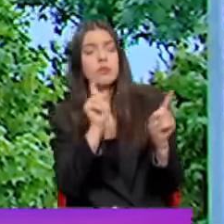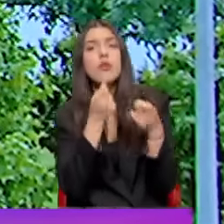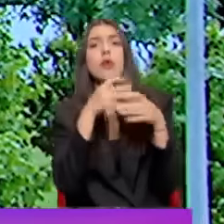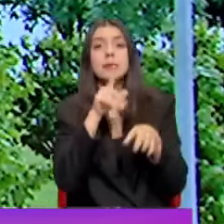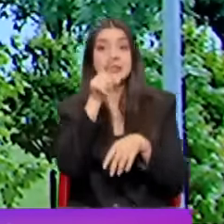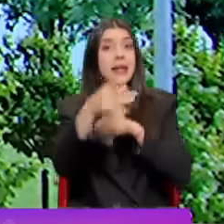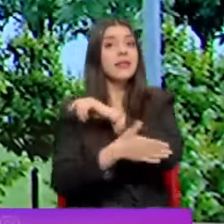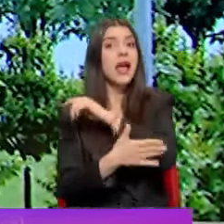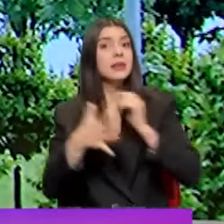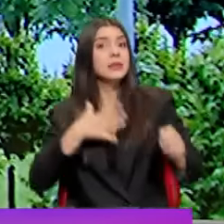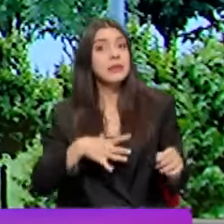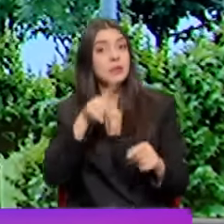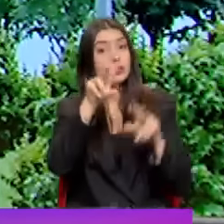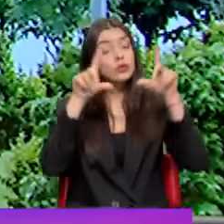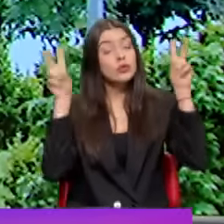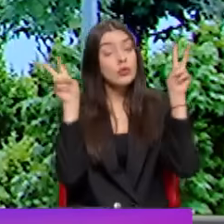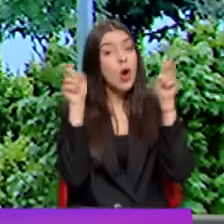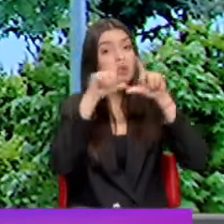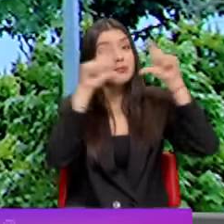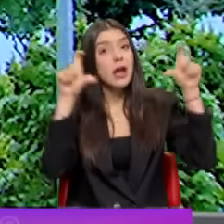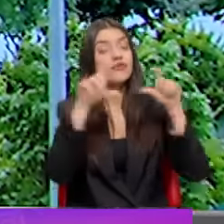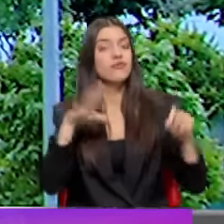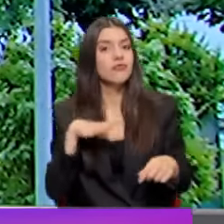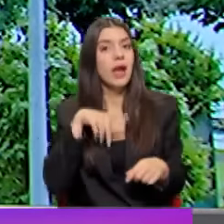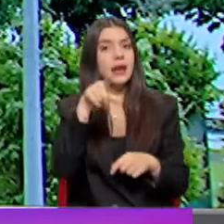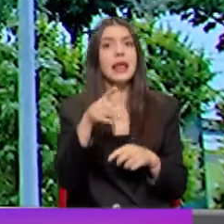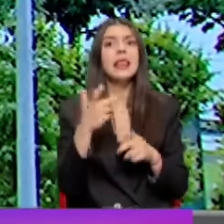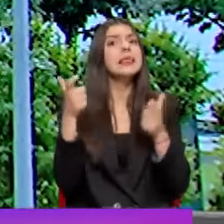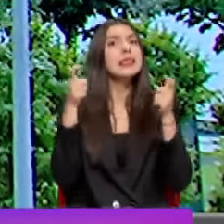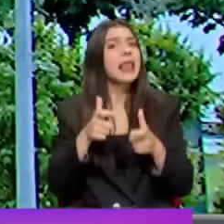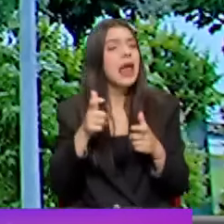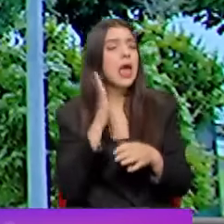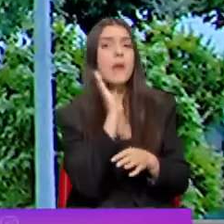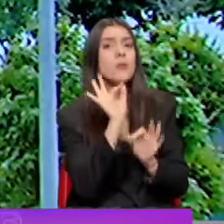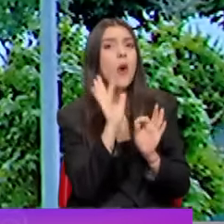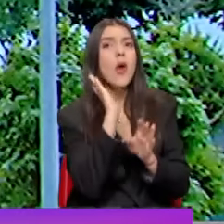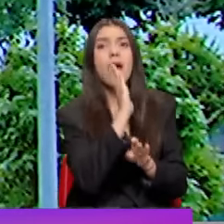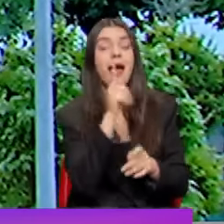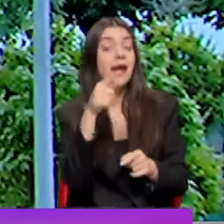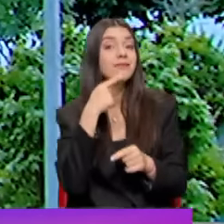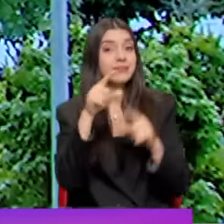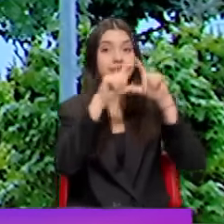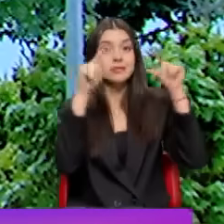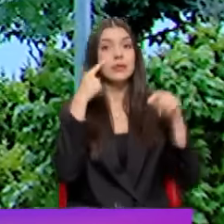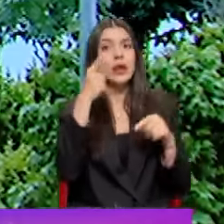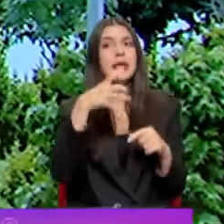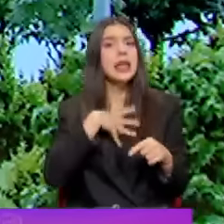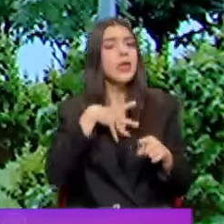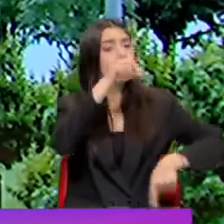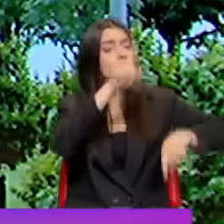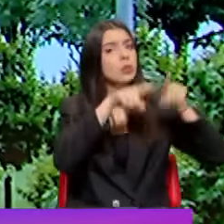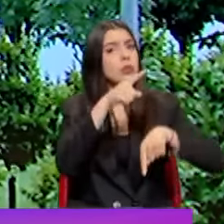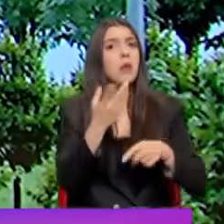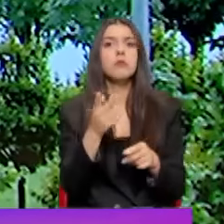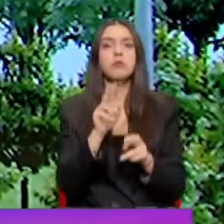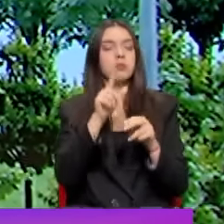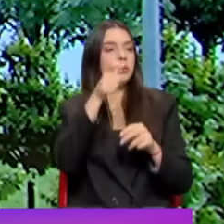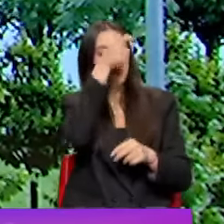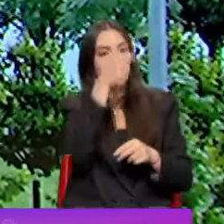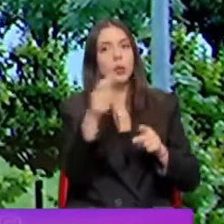istediğimiz konu başlıkları Nereye Böyle başlığının altında Siz de günün gündemi ile ilgili ya da kendi gündeminizde ilgili ya bu